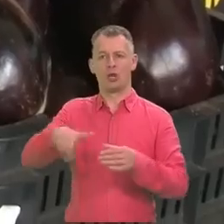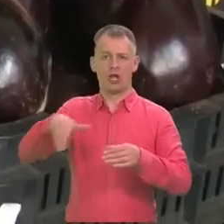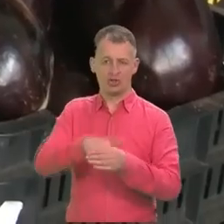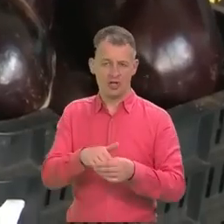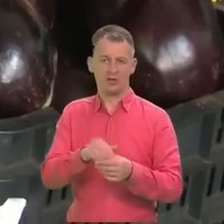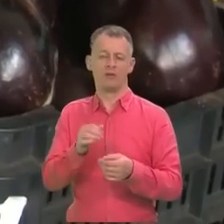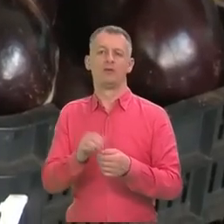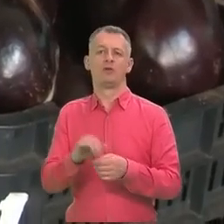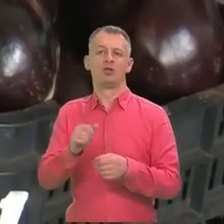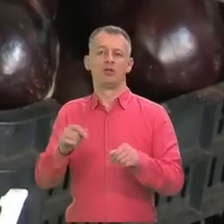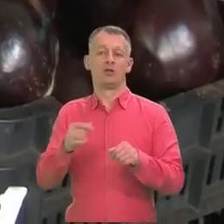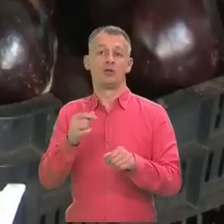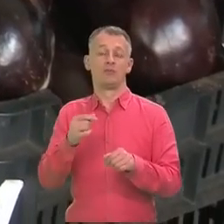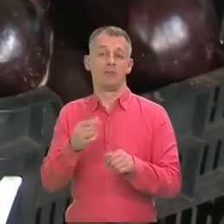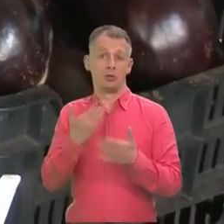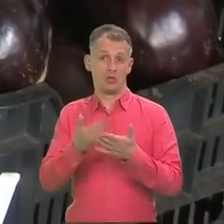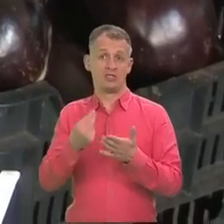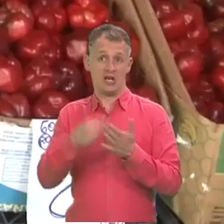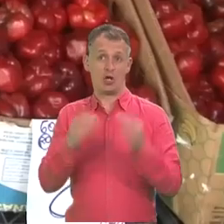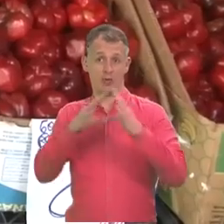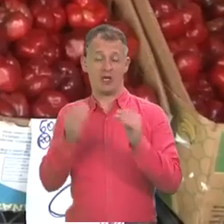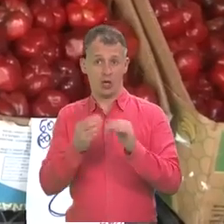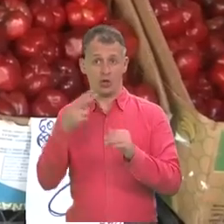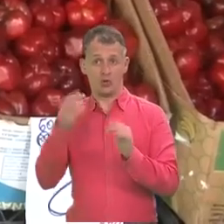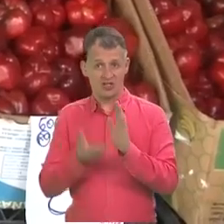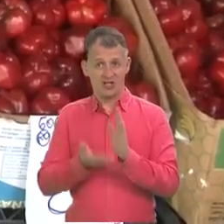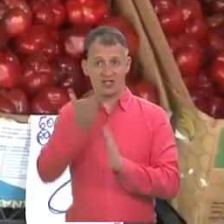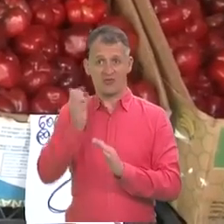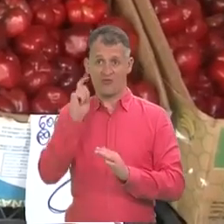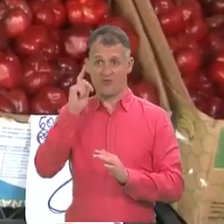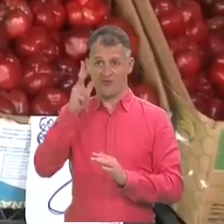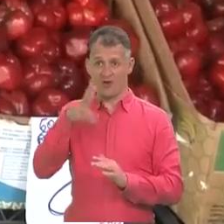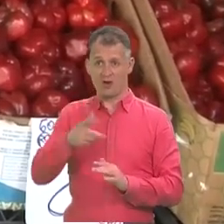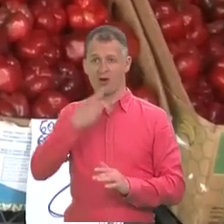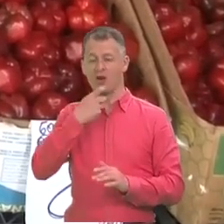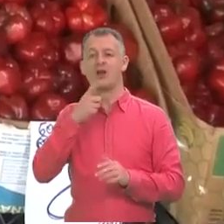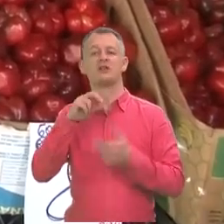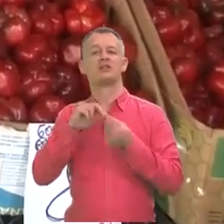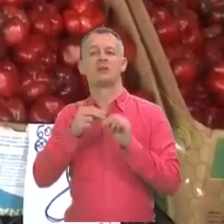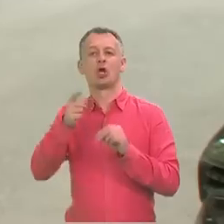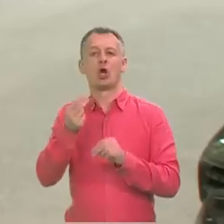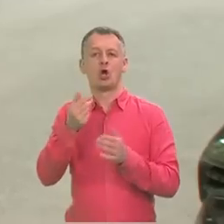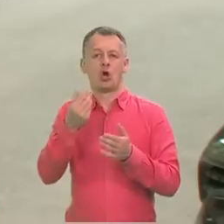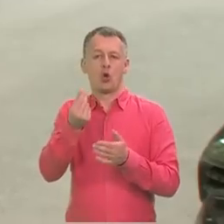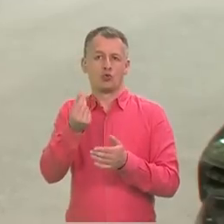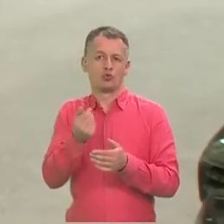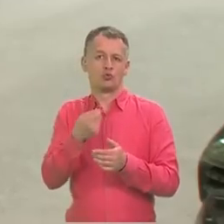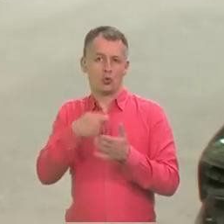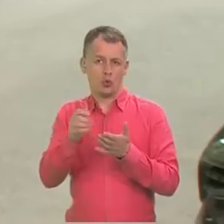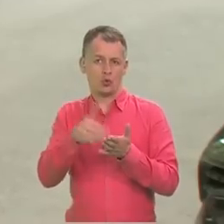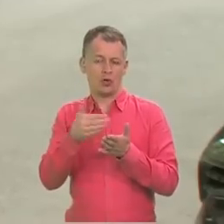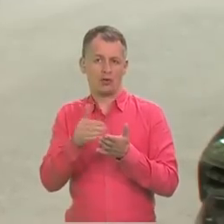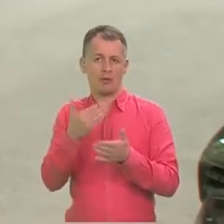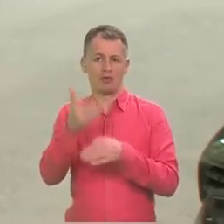să crească și salariile în România vor continua să crească întotdeauna, an de an. Asta înseamnă costuri pentru firme. Ce se poate întâmpla